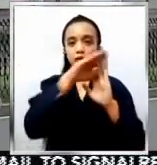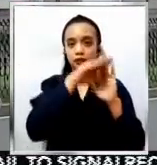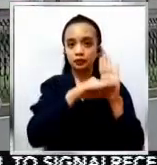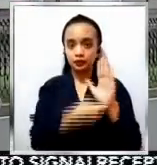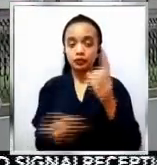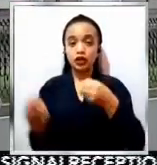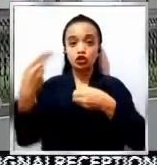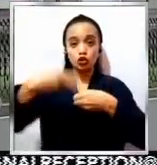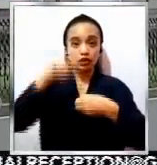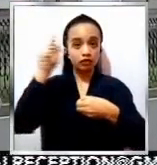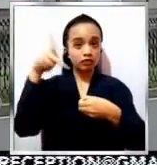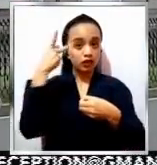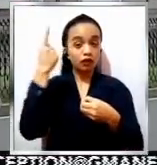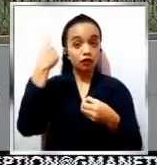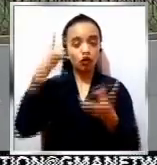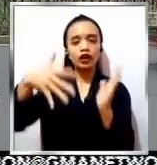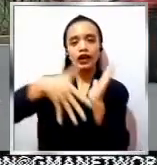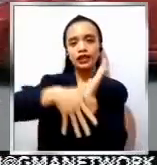eleksyon